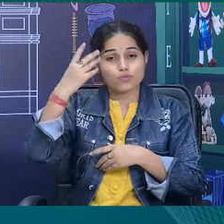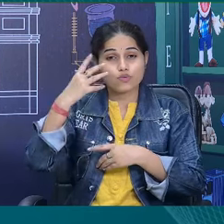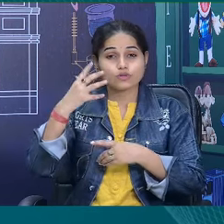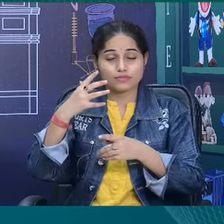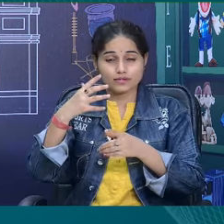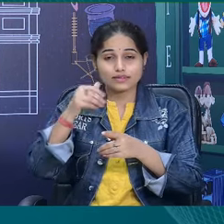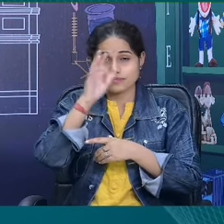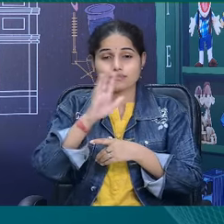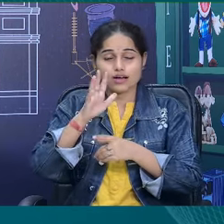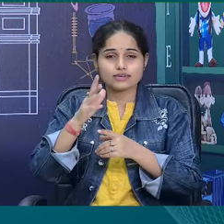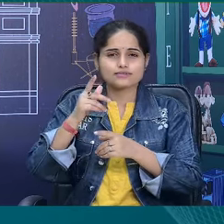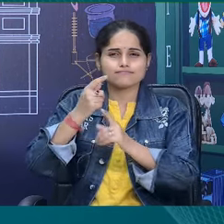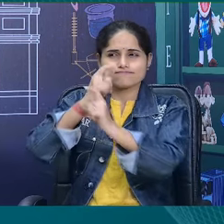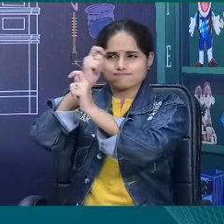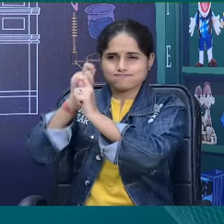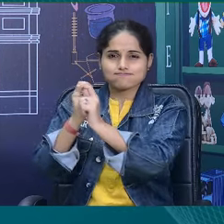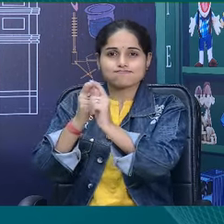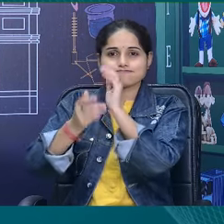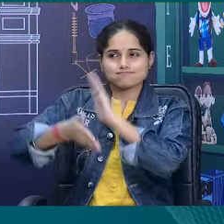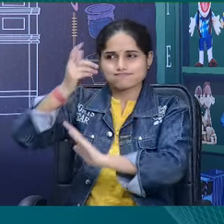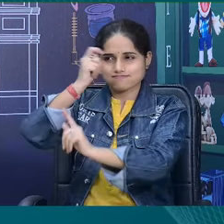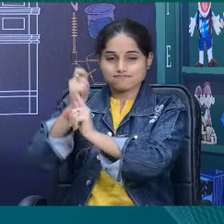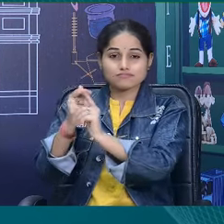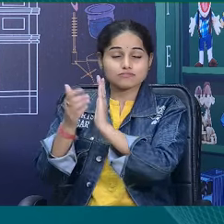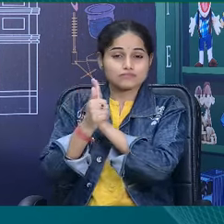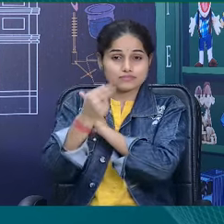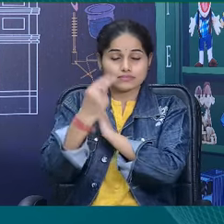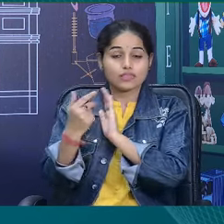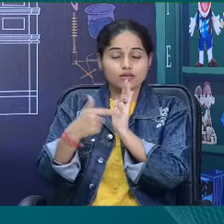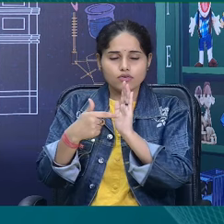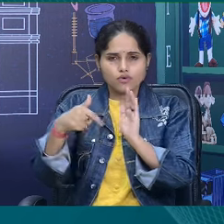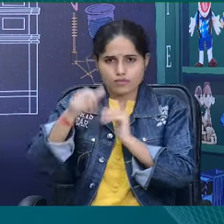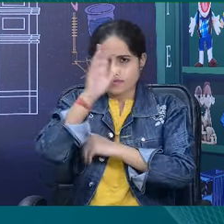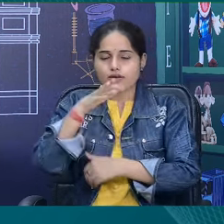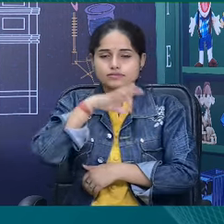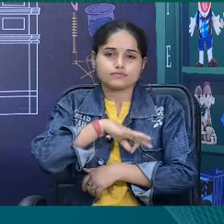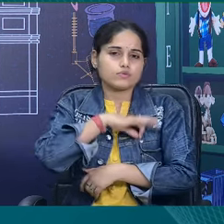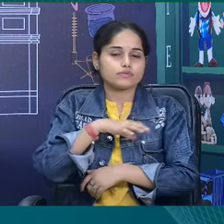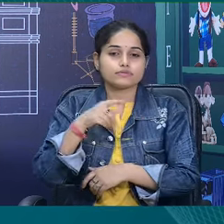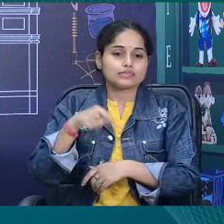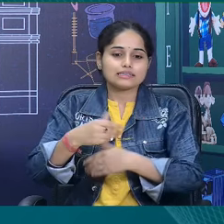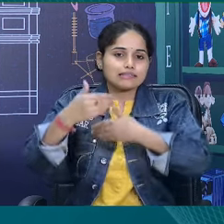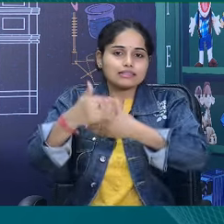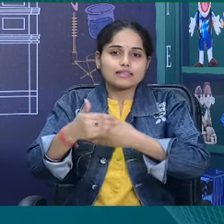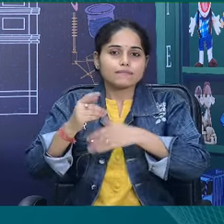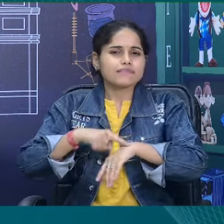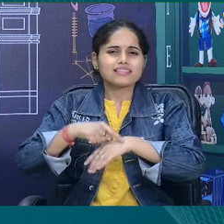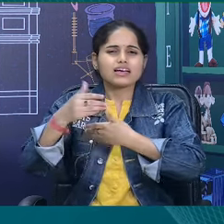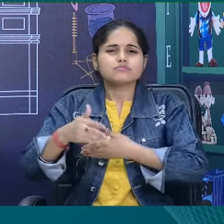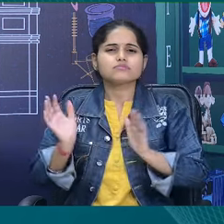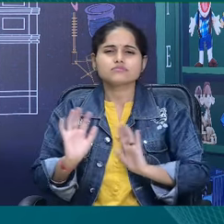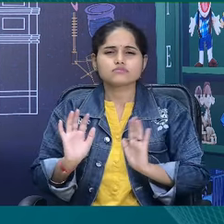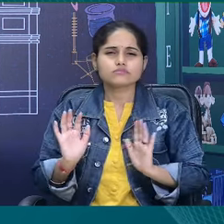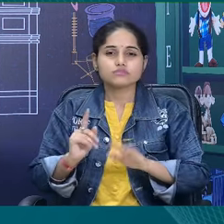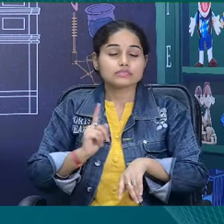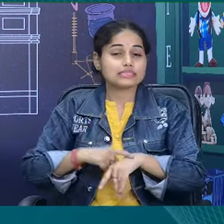इंक्लूसिव जो हमारा एजुकेशन सिस्टम है उसके लिए बहुत ही बेनिफिट फिशियल है बिकॉज़ सर यहां पे हम लिमिट नहीं करते हैं अपनी चीजों को यहां हम